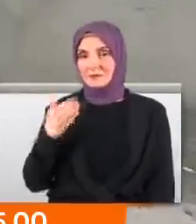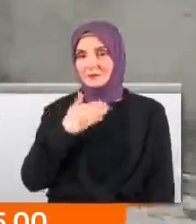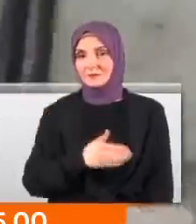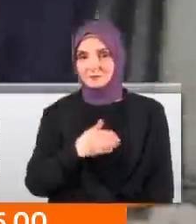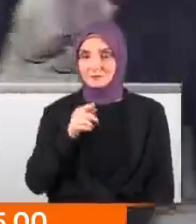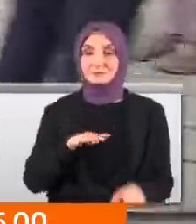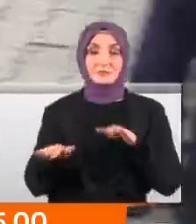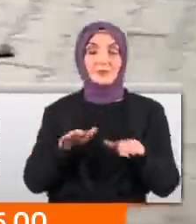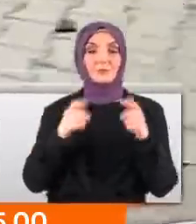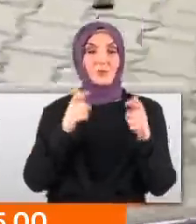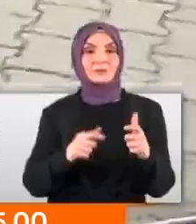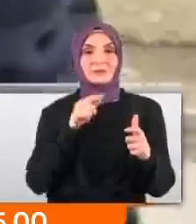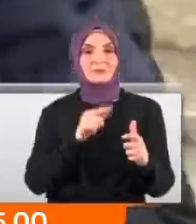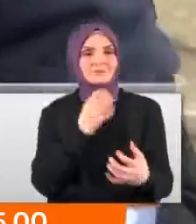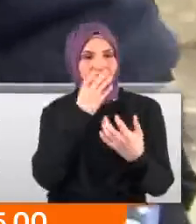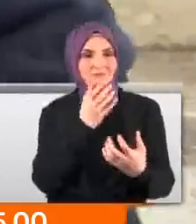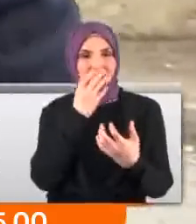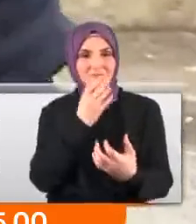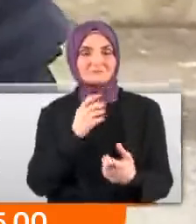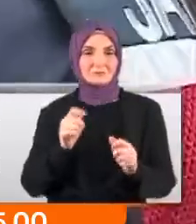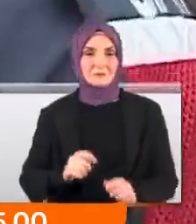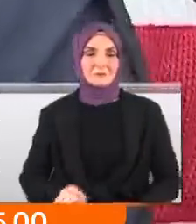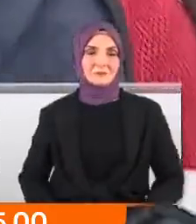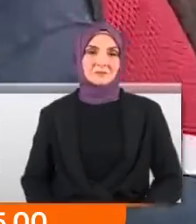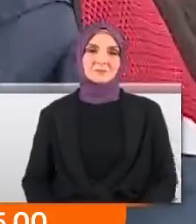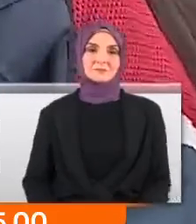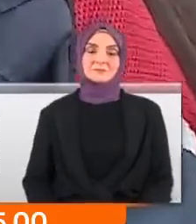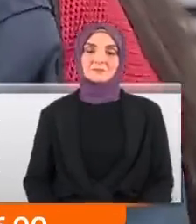Deprem bölgesinde şefkat dağıttılar. Teşekkür ederim.